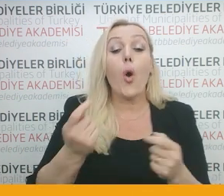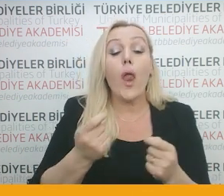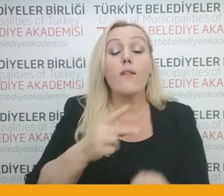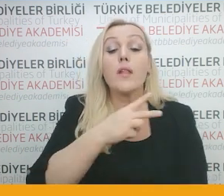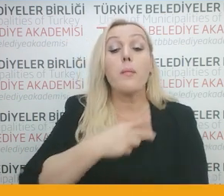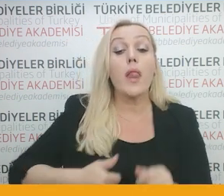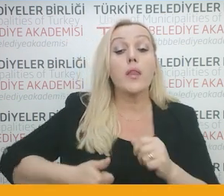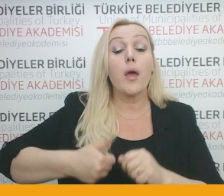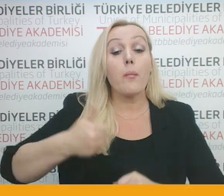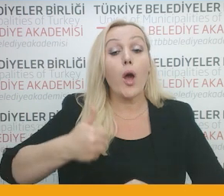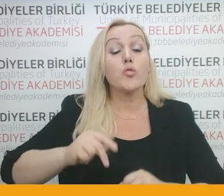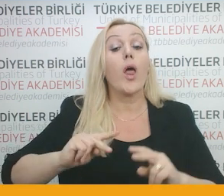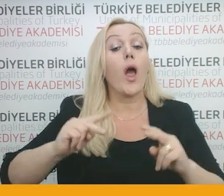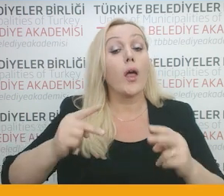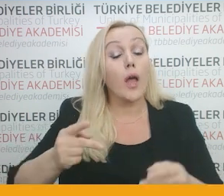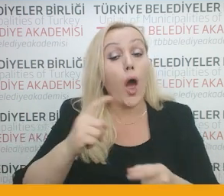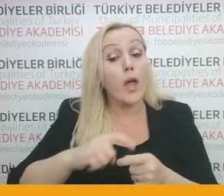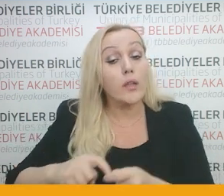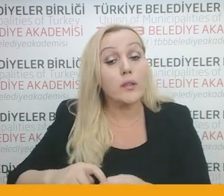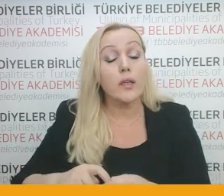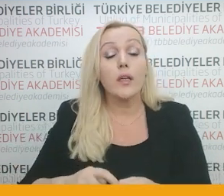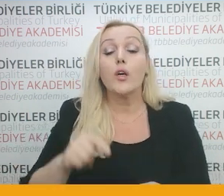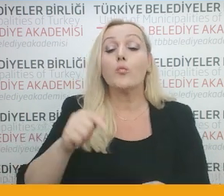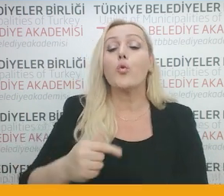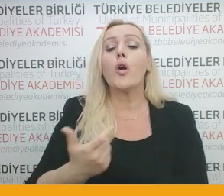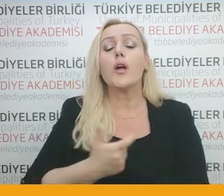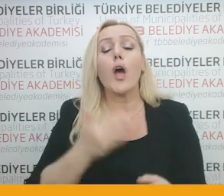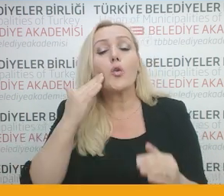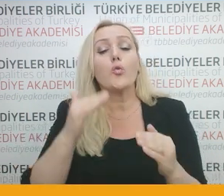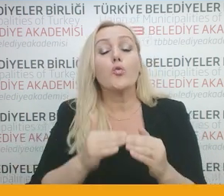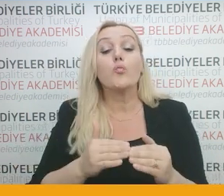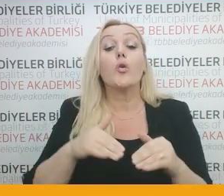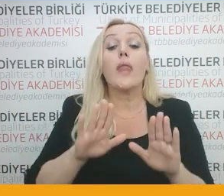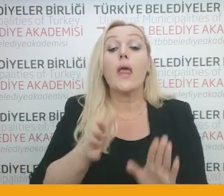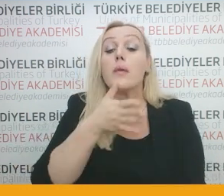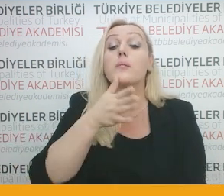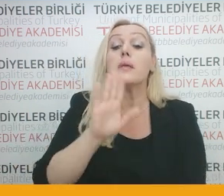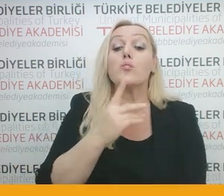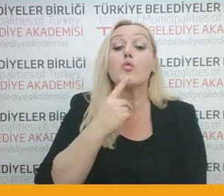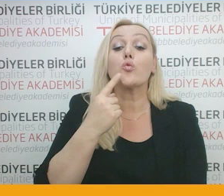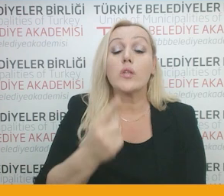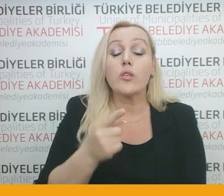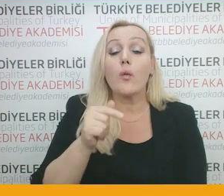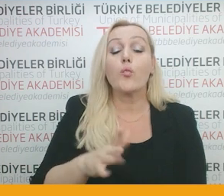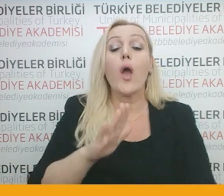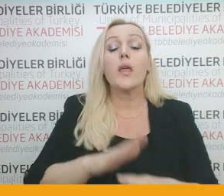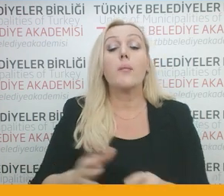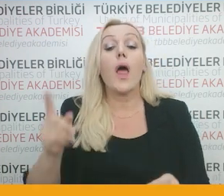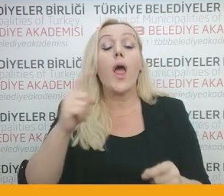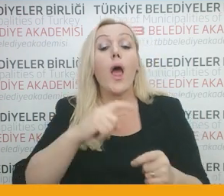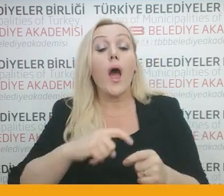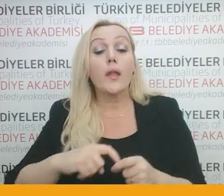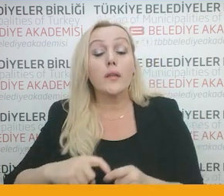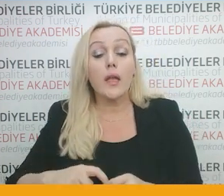atandı. Atamalar mevzuata uygun yapılıp yapılmadığı konusunda biz bilgi sahibi değiliz demişler. Ayrıca bu yapılan atamalar emniyet